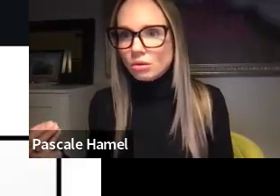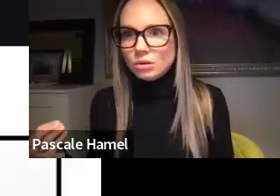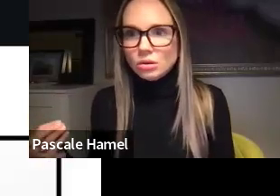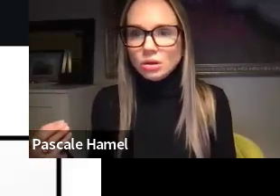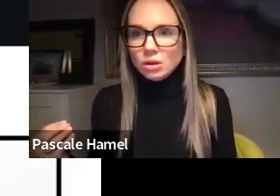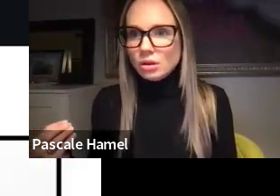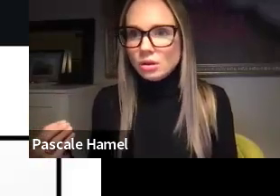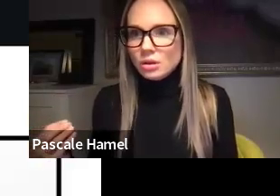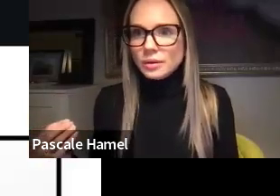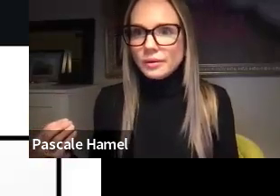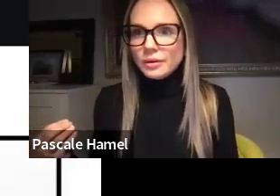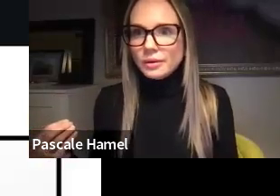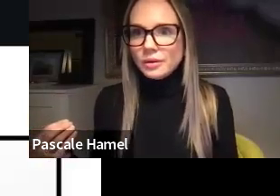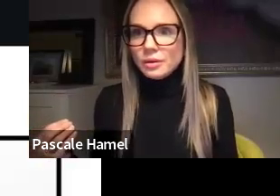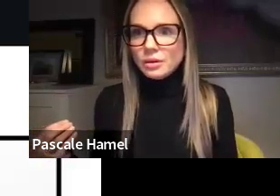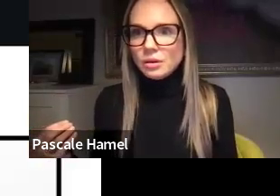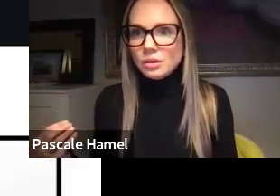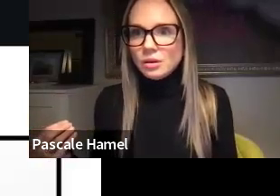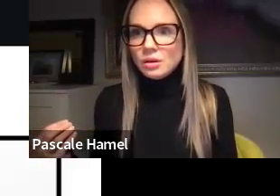une réunion.